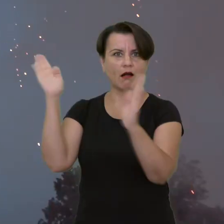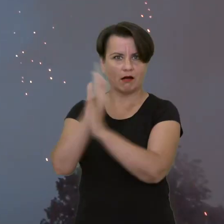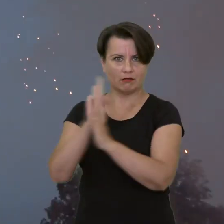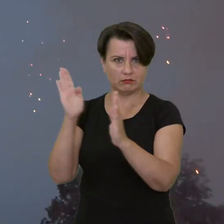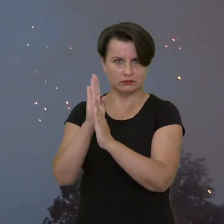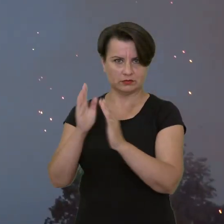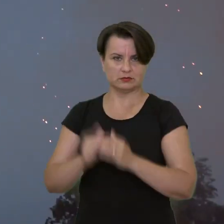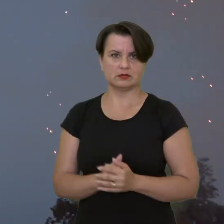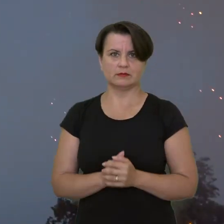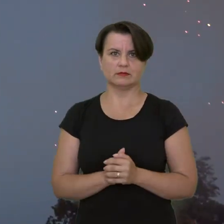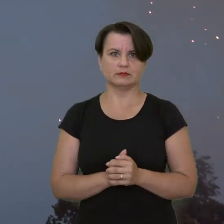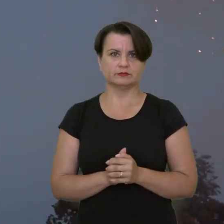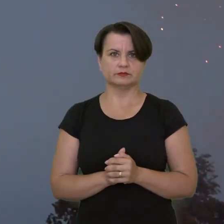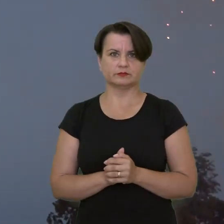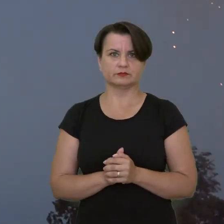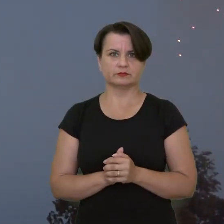Ir tie du